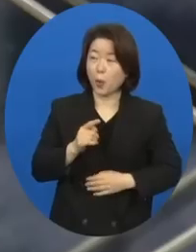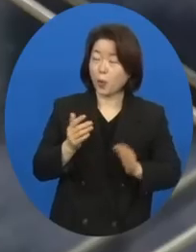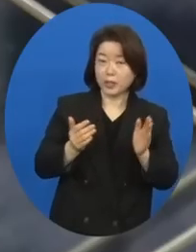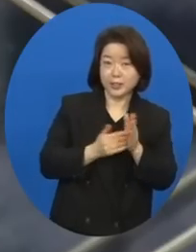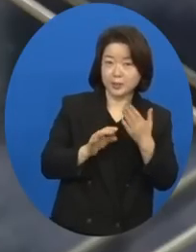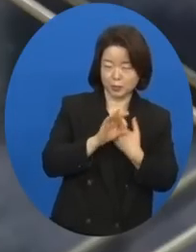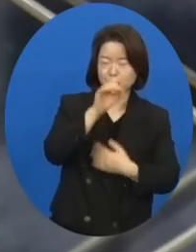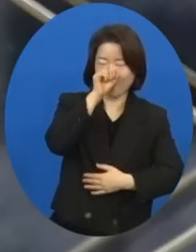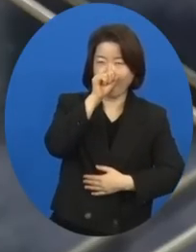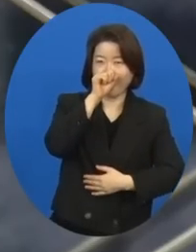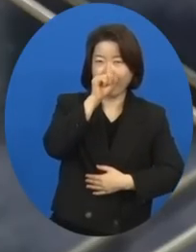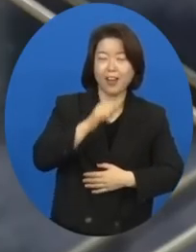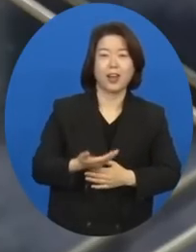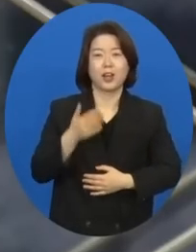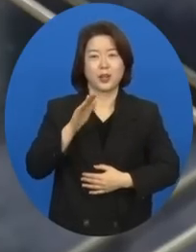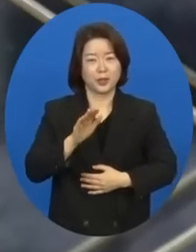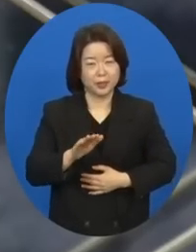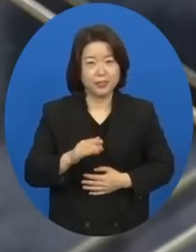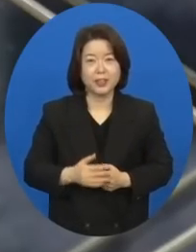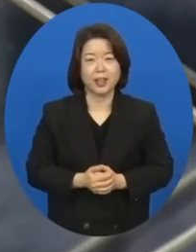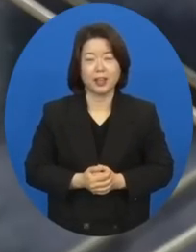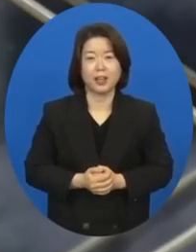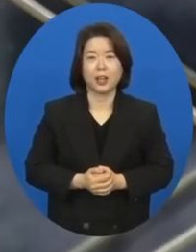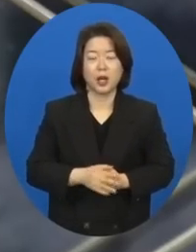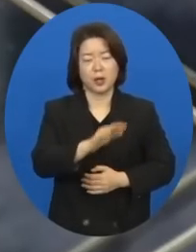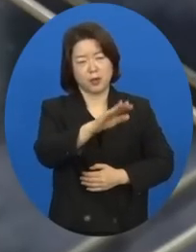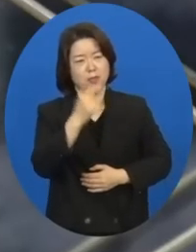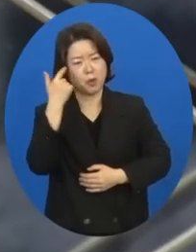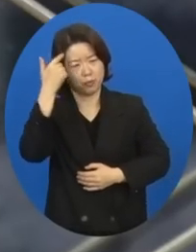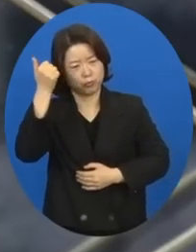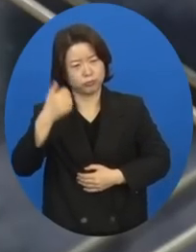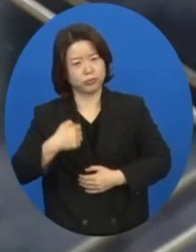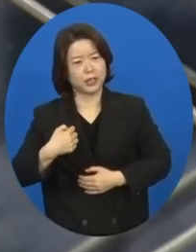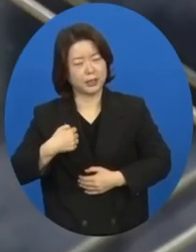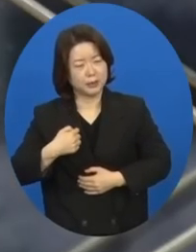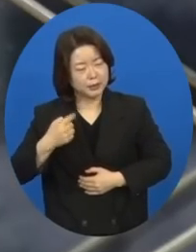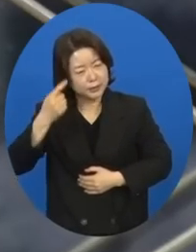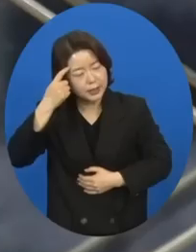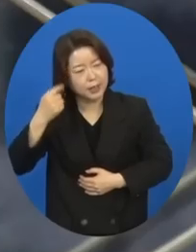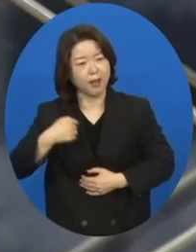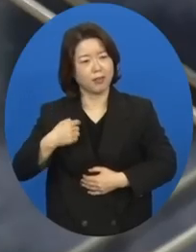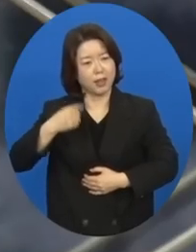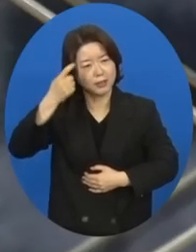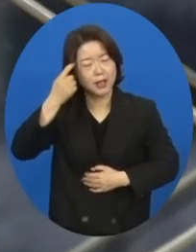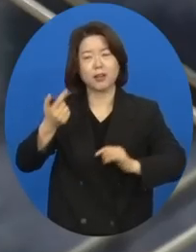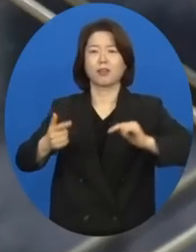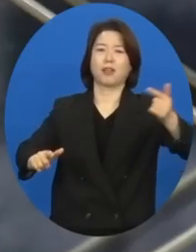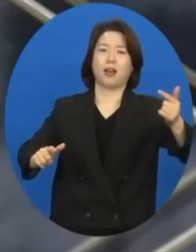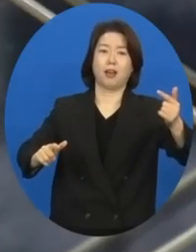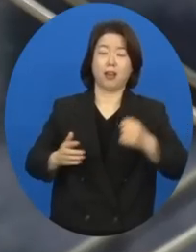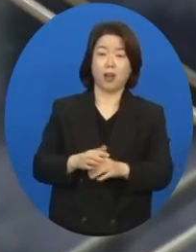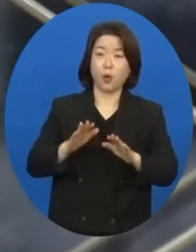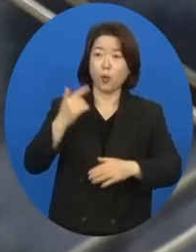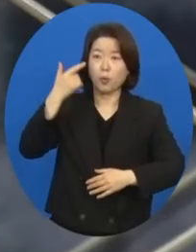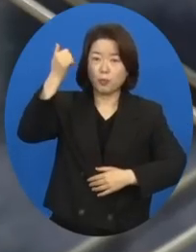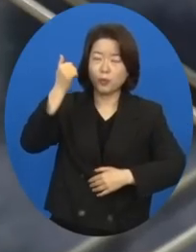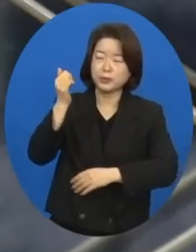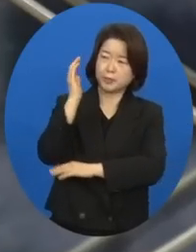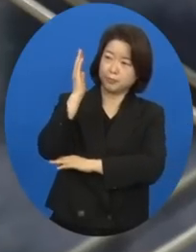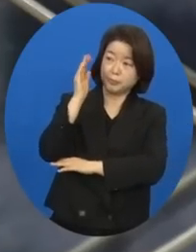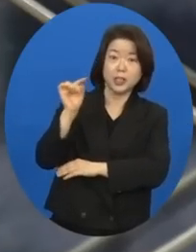좋았을 텐데 그런데 목사님의 생각과 저의 생각이 좀 차이가 있습니다. 오늘 목사님이 전한